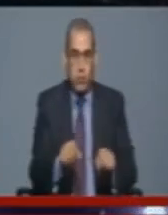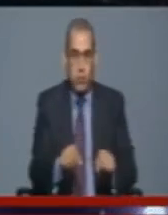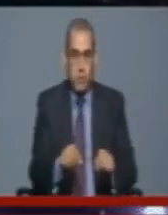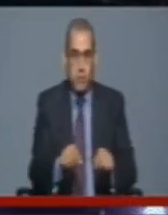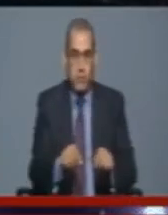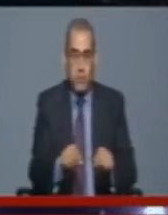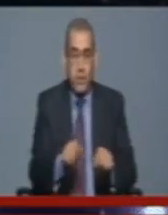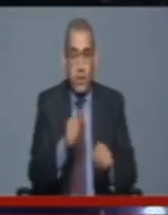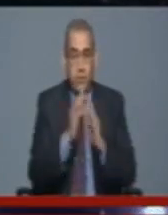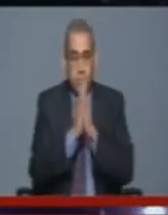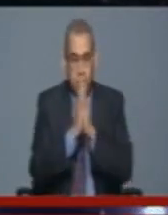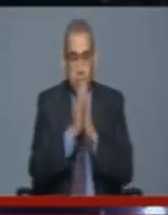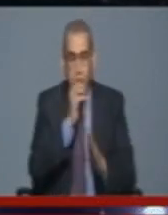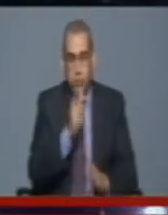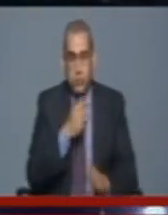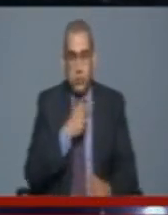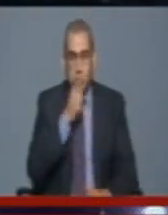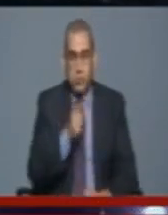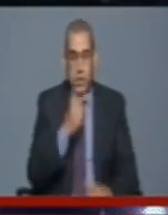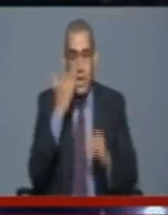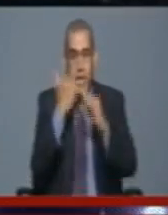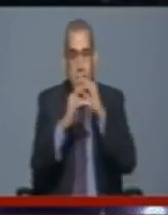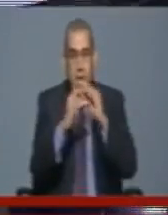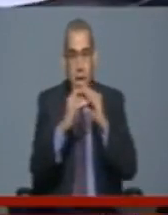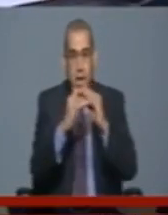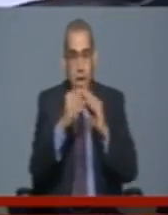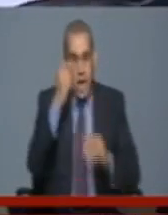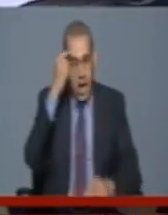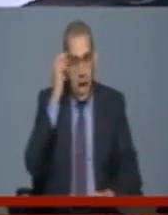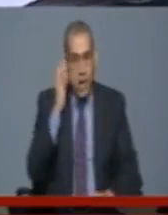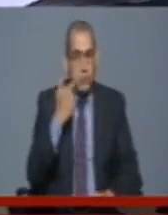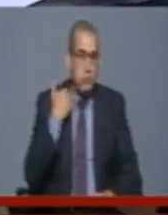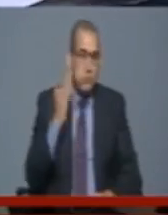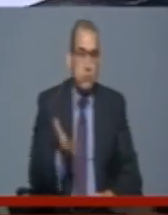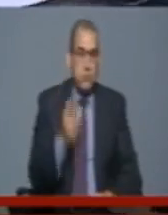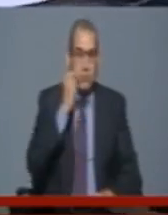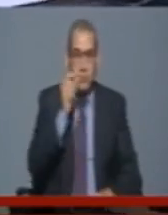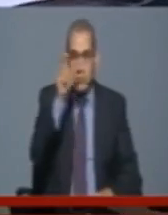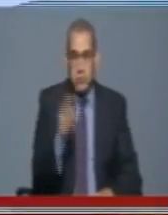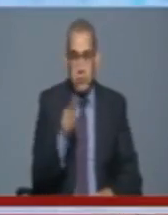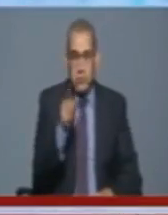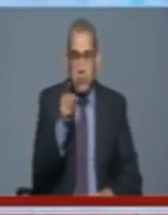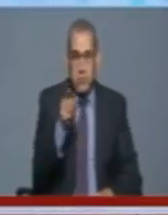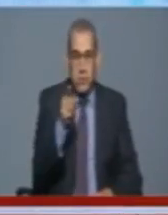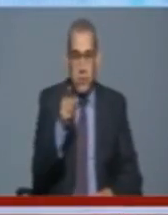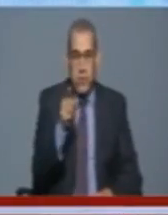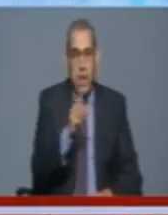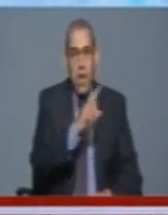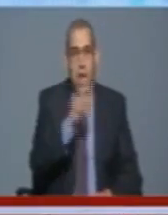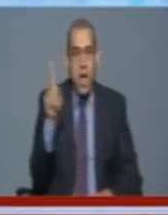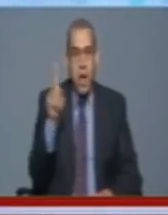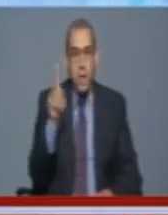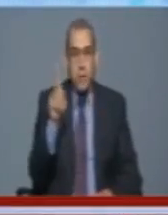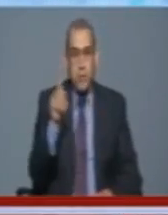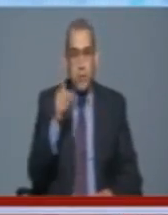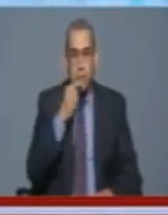اسمحوا لنا أولا أن نقدم رسالة عرفان للرجل الذي لم تضل